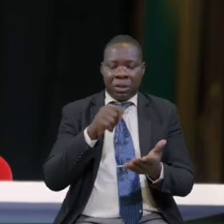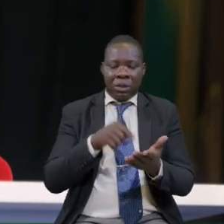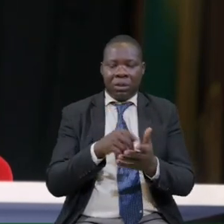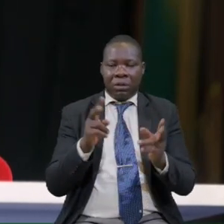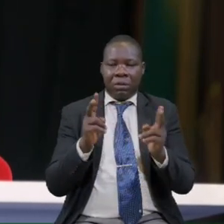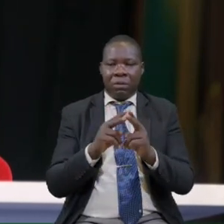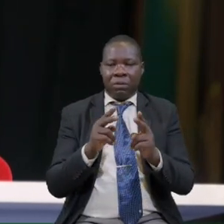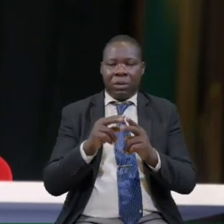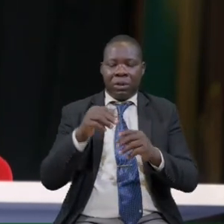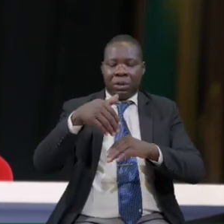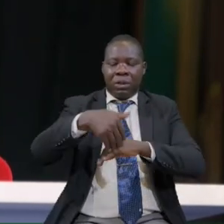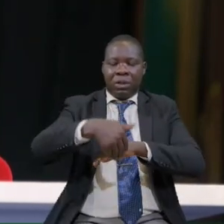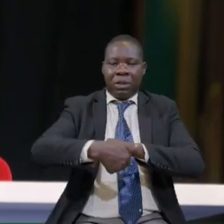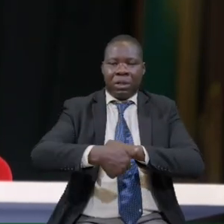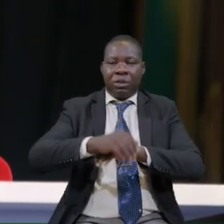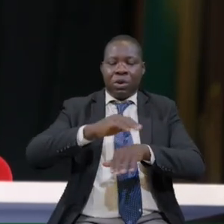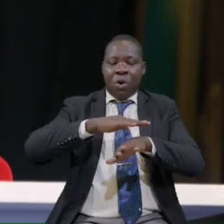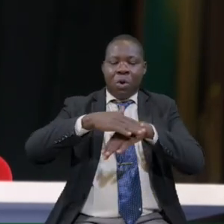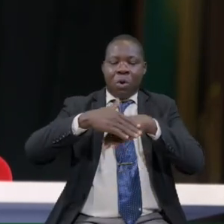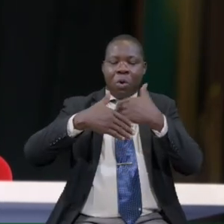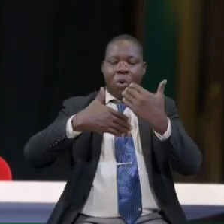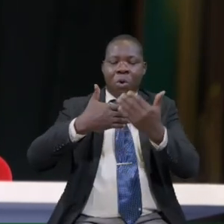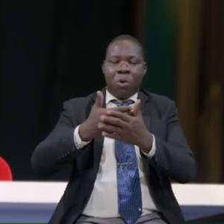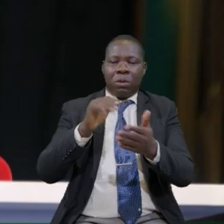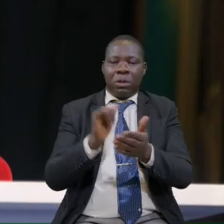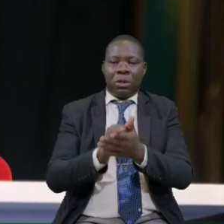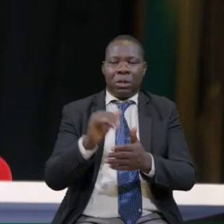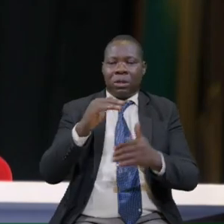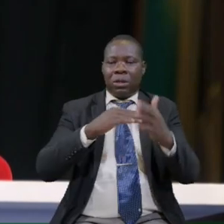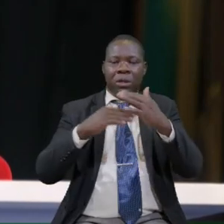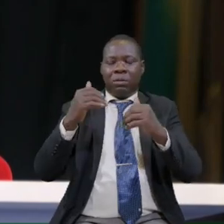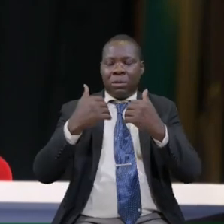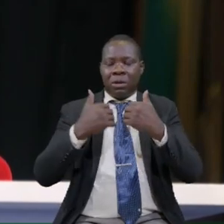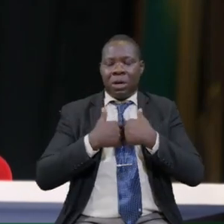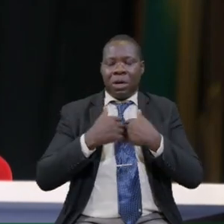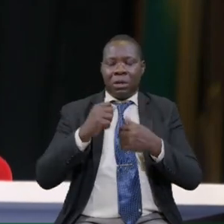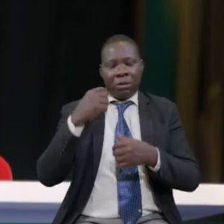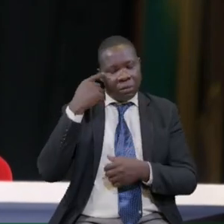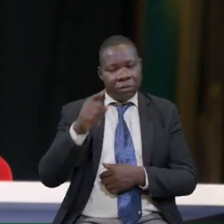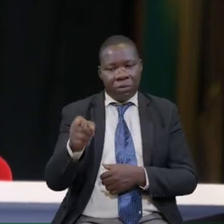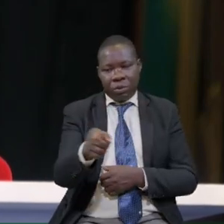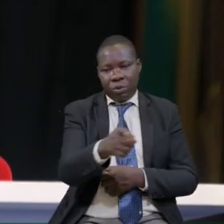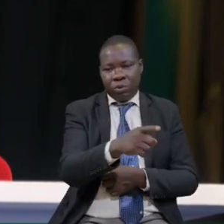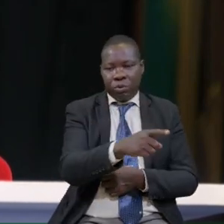ayez cette assurance que tout ce que le ciel a pour vous,